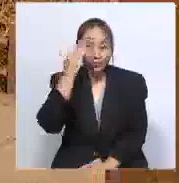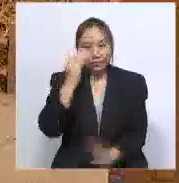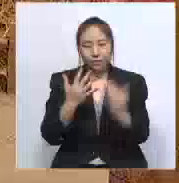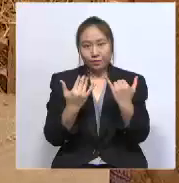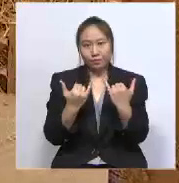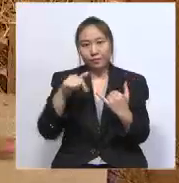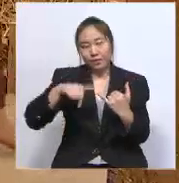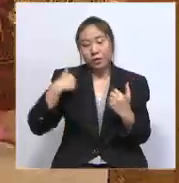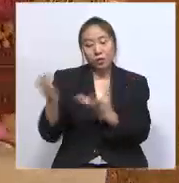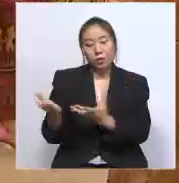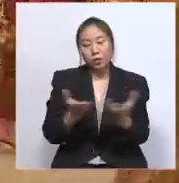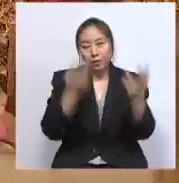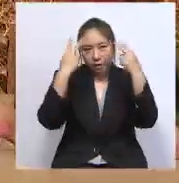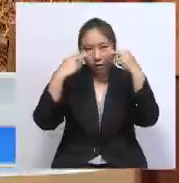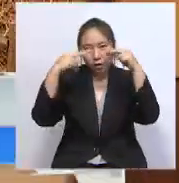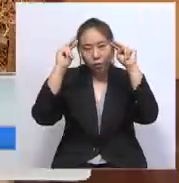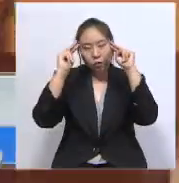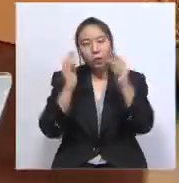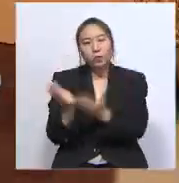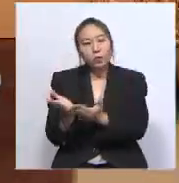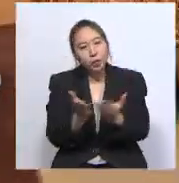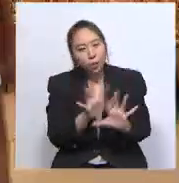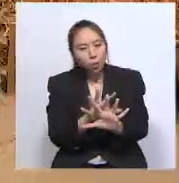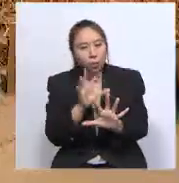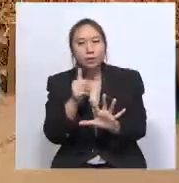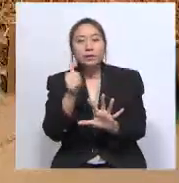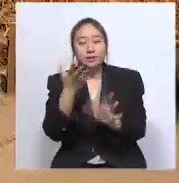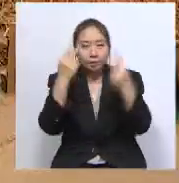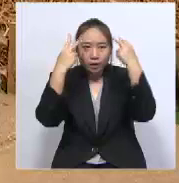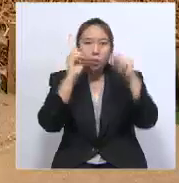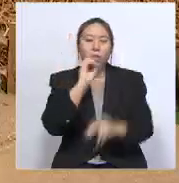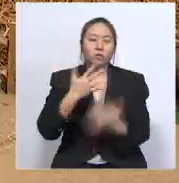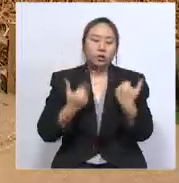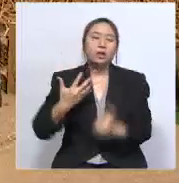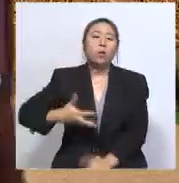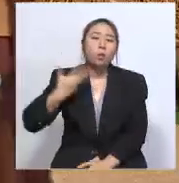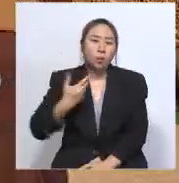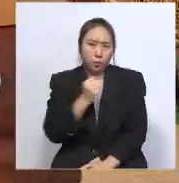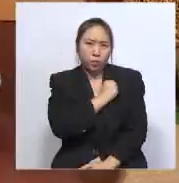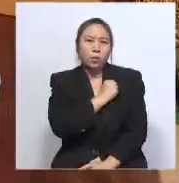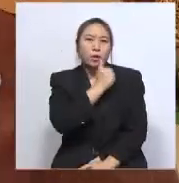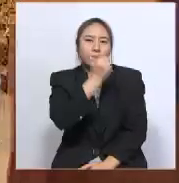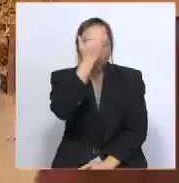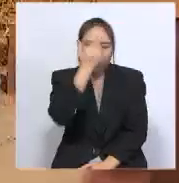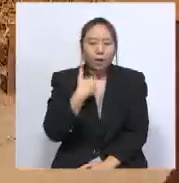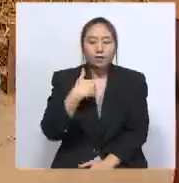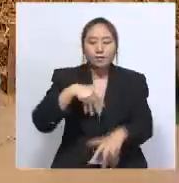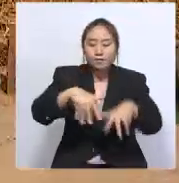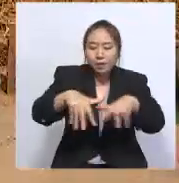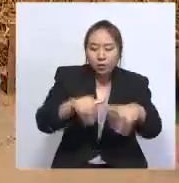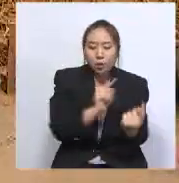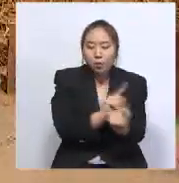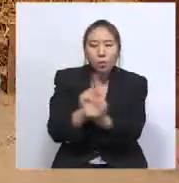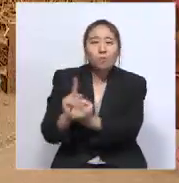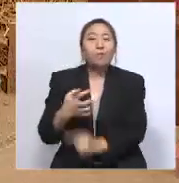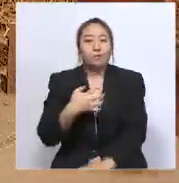ที่นี่นี่มีการต้อนรับท่านนายกรัฐมนตรีอย่างอบอุ่นนะคะซึ่งท่านนายกรัฐมนตรีก็บอกว่าถึงแม้ว่าจะอากาศร้อนแต่ก็ทนได้เพราะว่าอยากจะมาพบกับนายกับประ